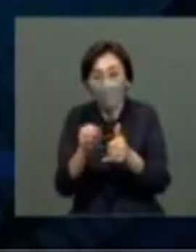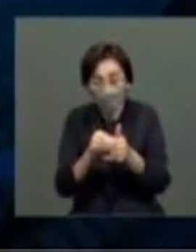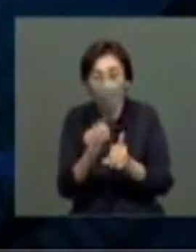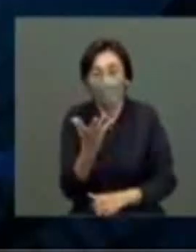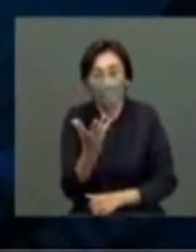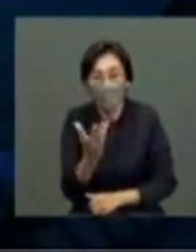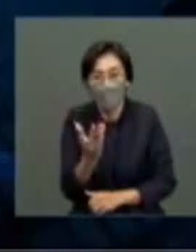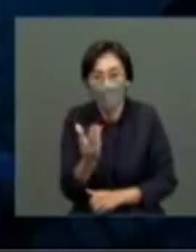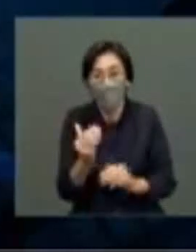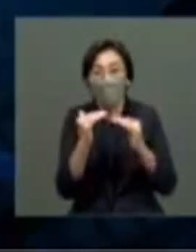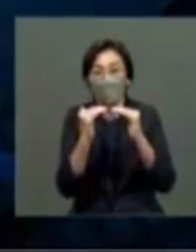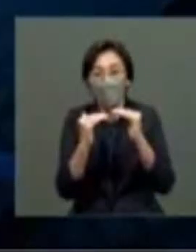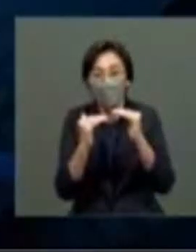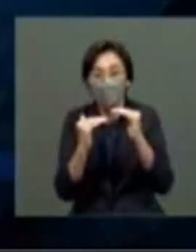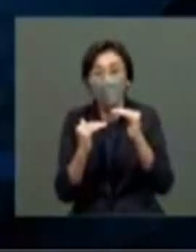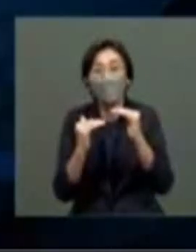อะ